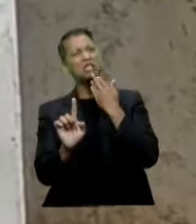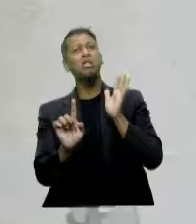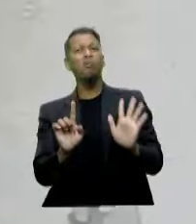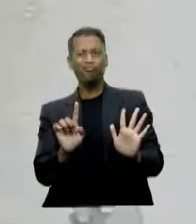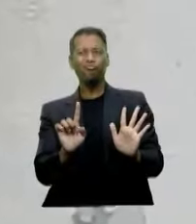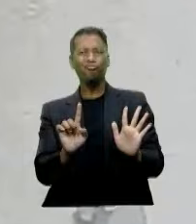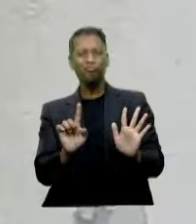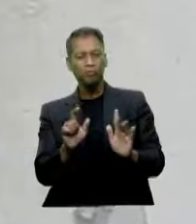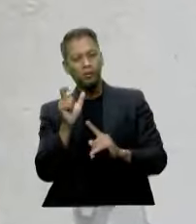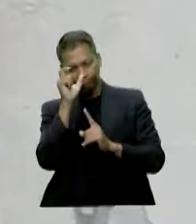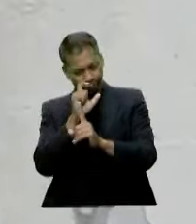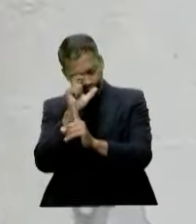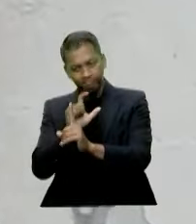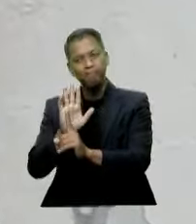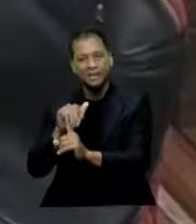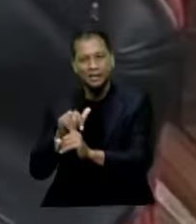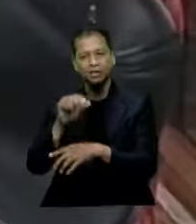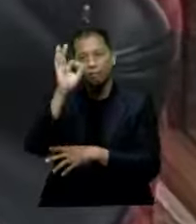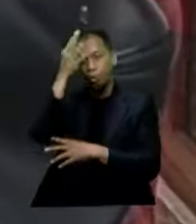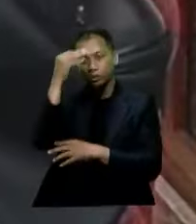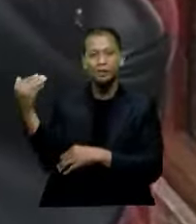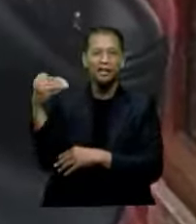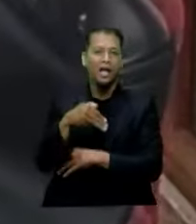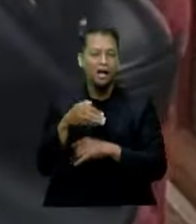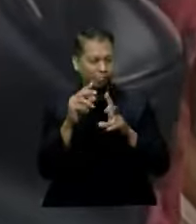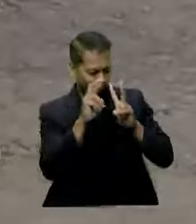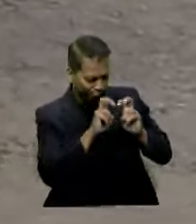dugaan teror pembakaran di dua rumah warga ditangani Polsek Duren Sawit,